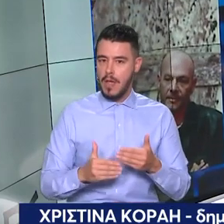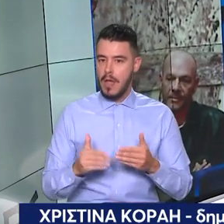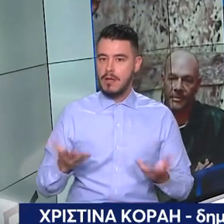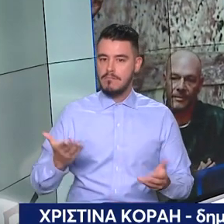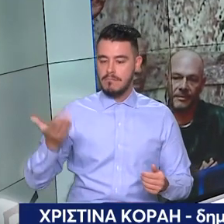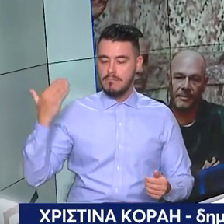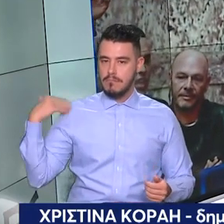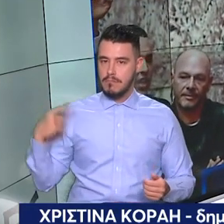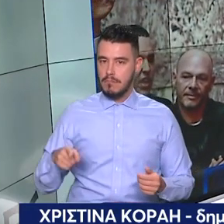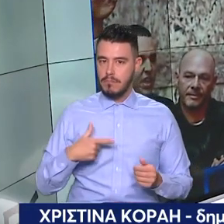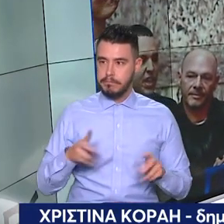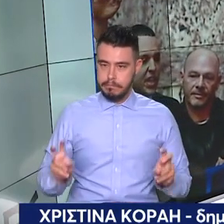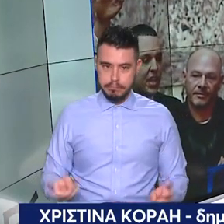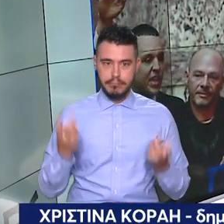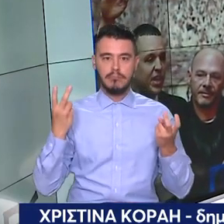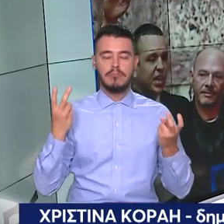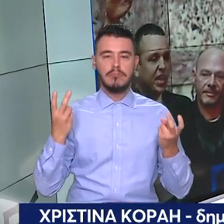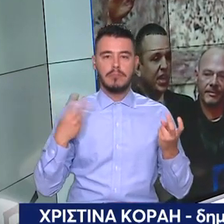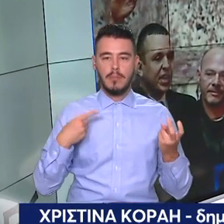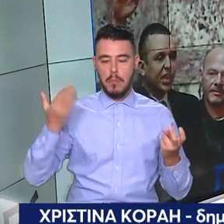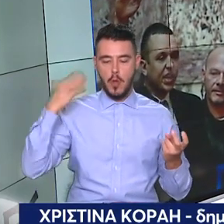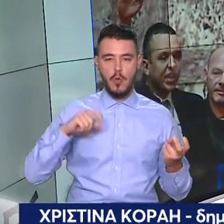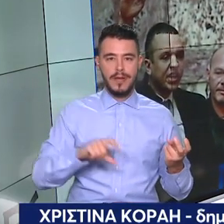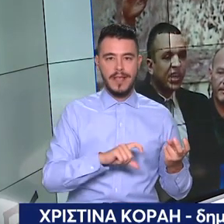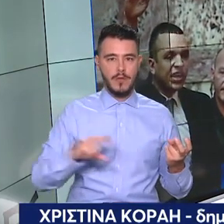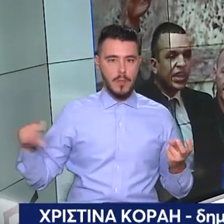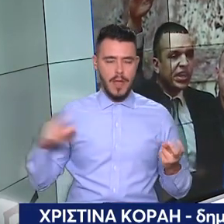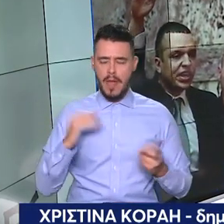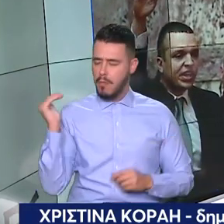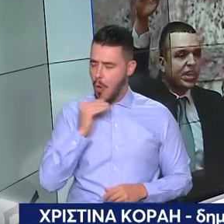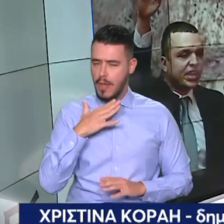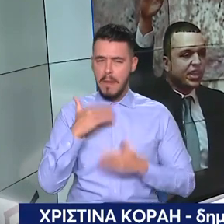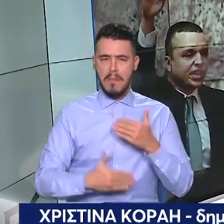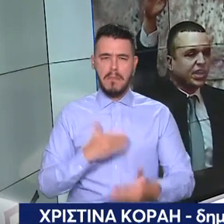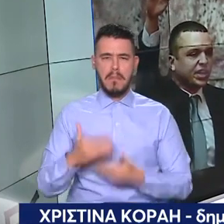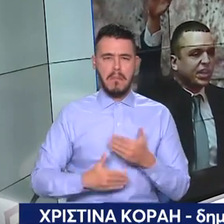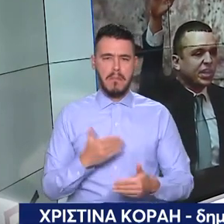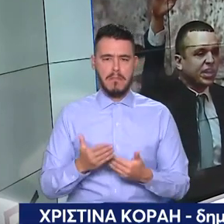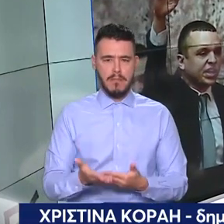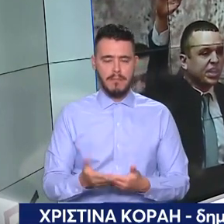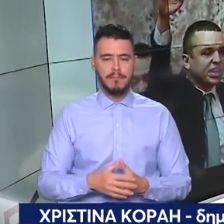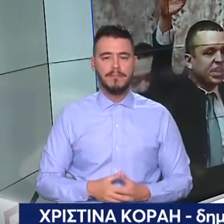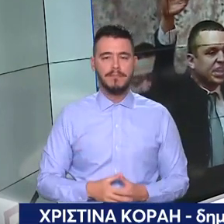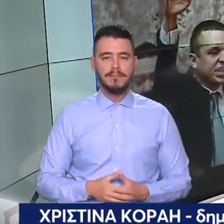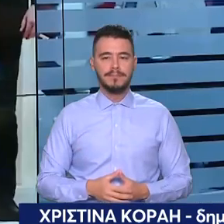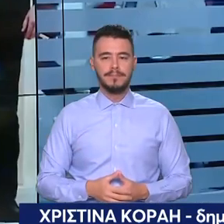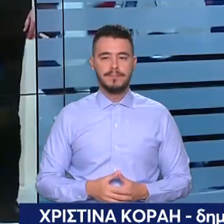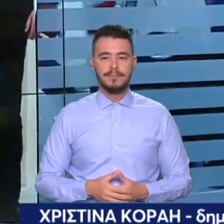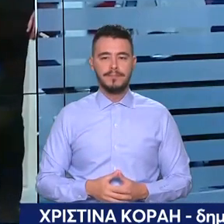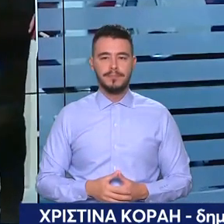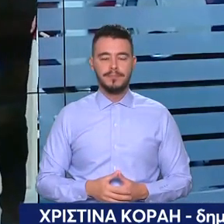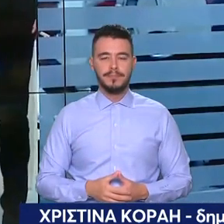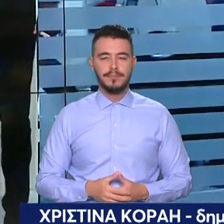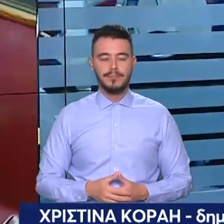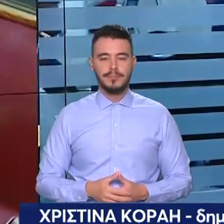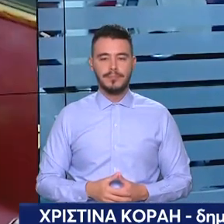που άνοιξε όλη η ιστορία. Είχε εξηγήσει ότι αυτό θα πάει πολύ γρήγορα. Να θυμίσω πάντως ότι ό,τι είναι να γίνει με τους Σπαρτιάτες δεν θα